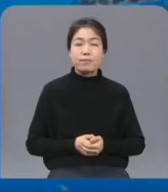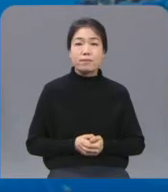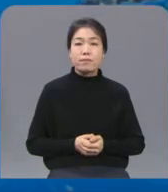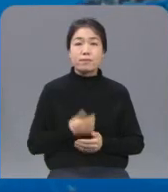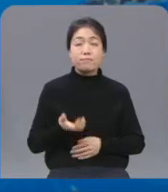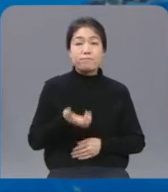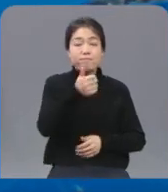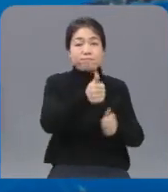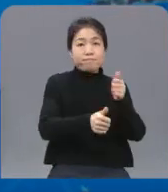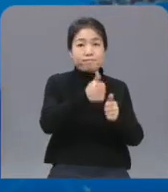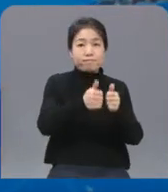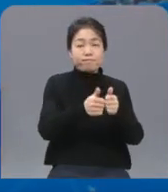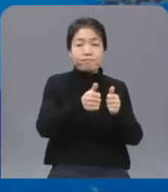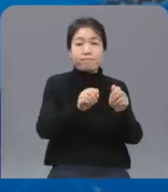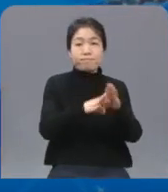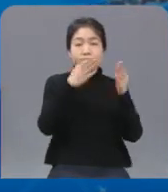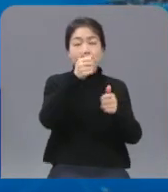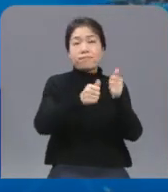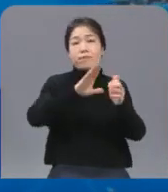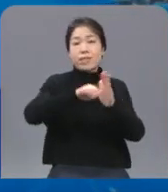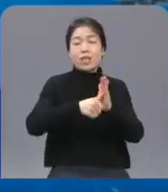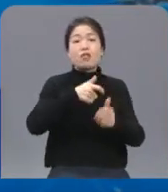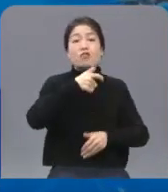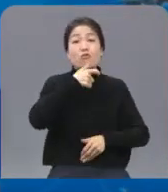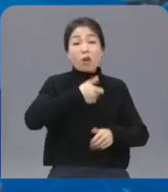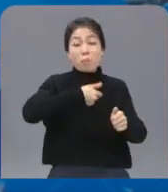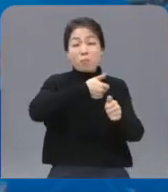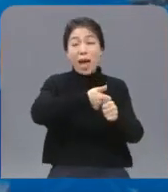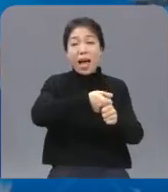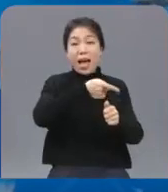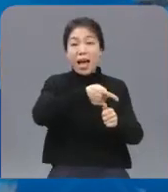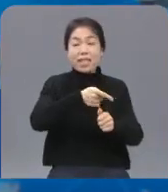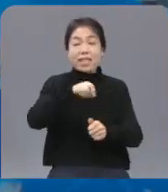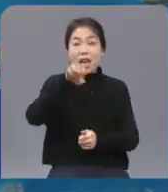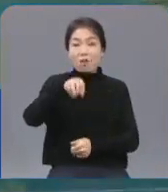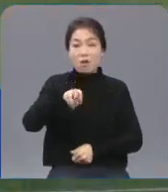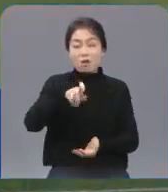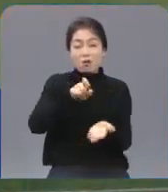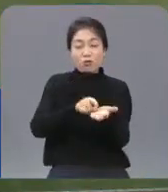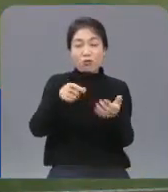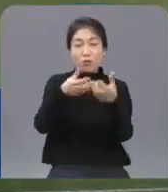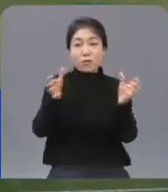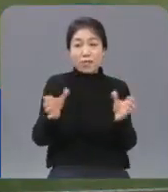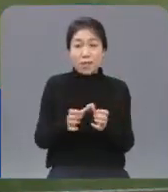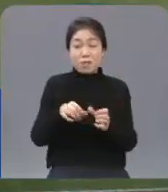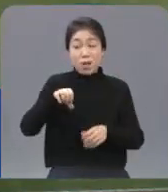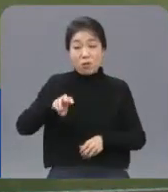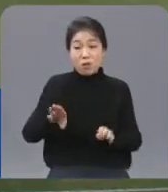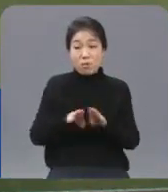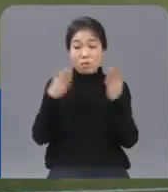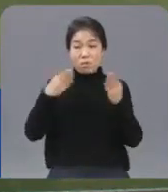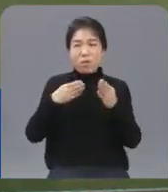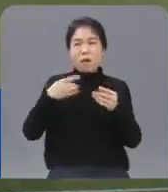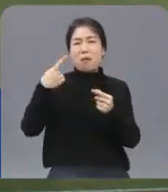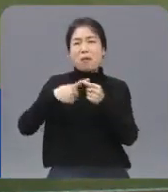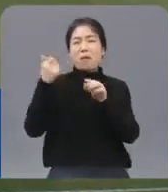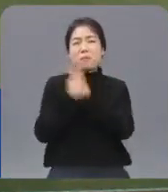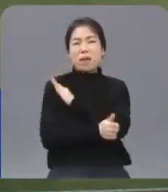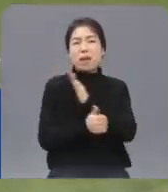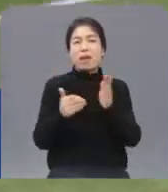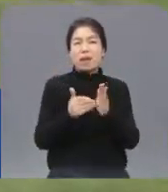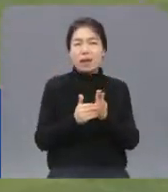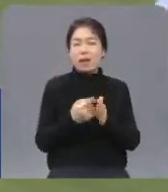원정경기로 치른 시즌 개막전에서 수원의 승리를 거뒀던 프로축구 광주 fc가 홈 개막전에서 첫 패배했습니다